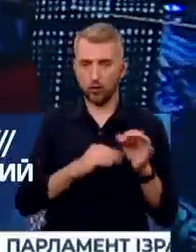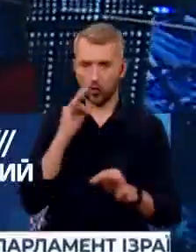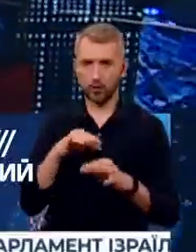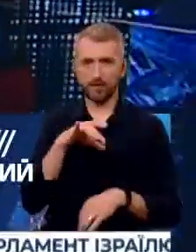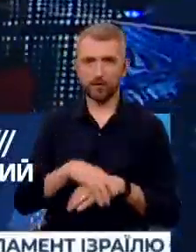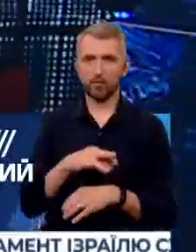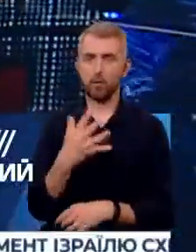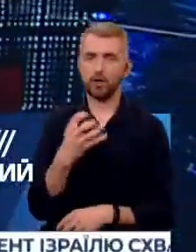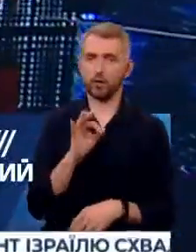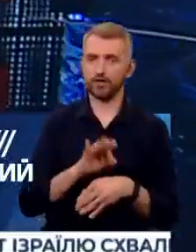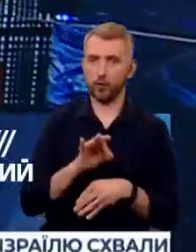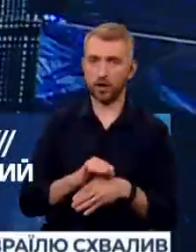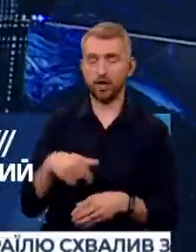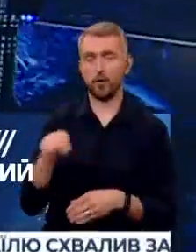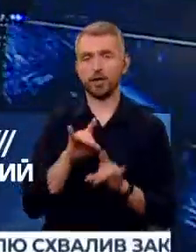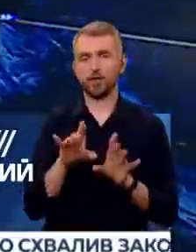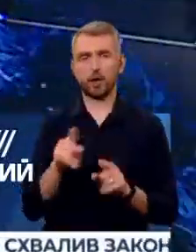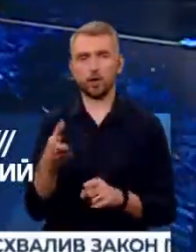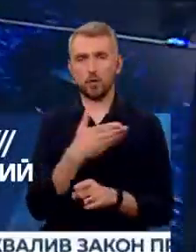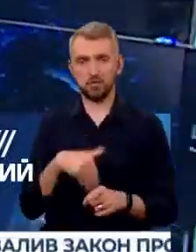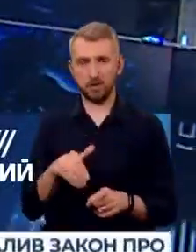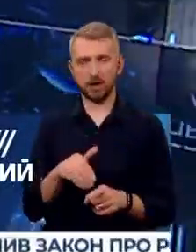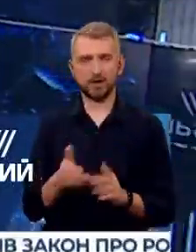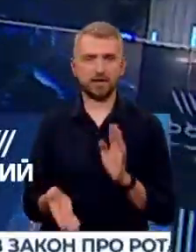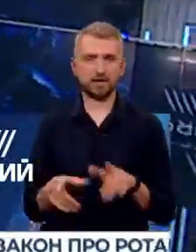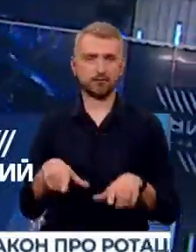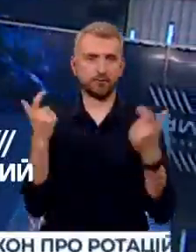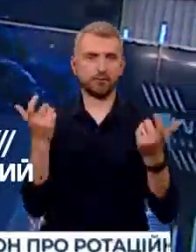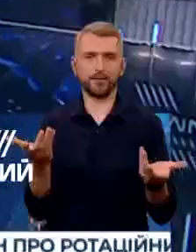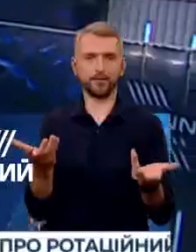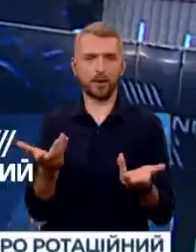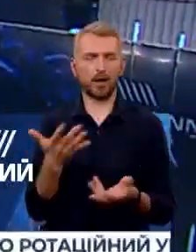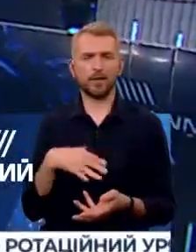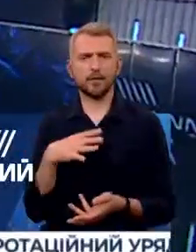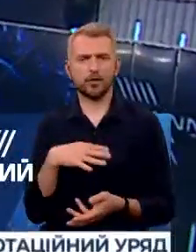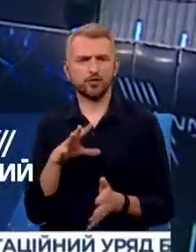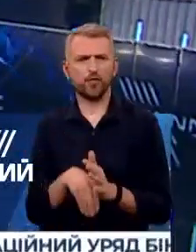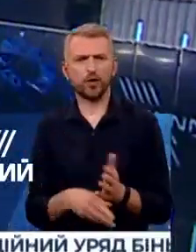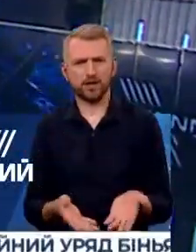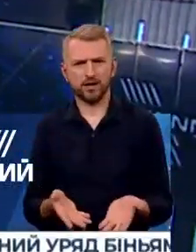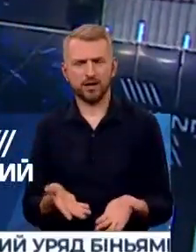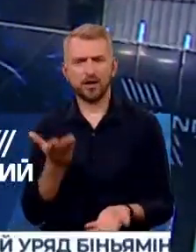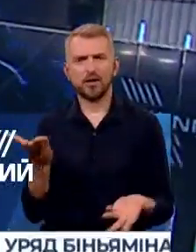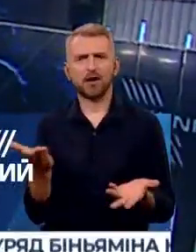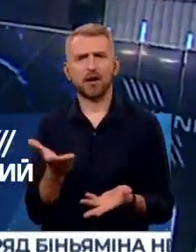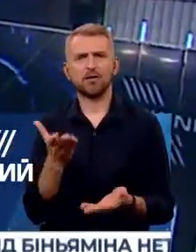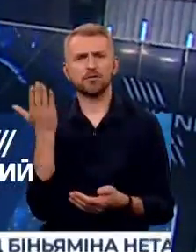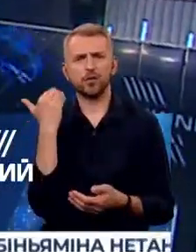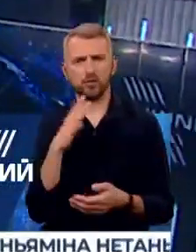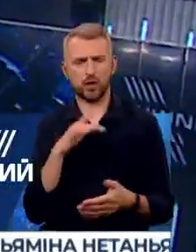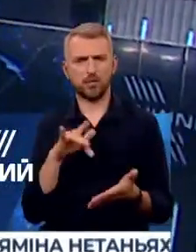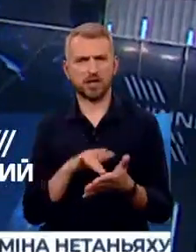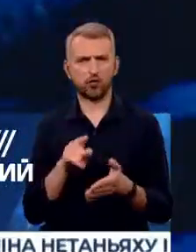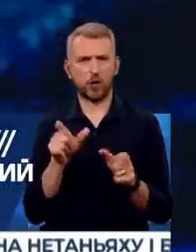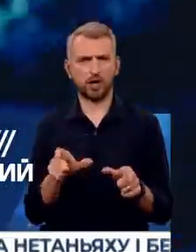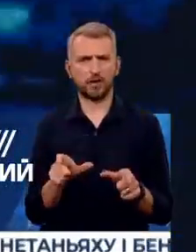виявляють по 500 хворих, і вони розказують, що ми знімаємо карантинні обмеження. А для чого ви тоді їх вводили? Яка тоді була мета цього карантину?